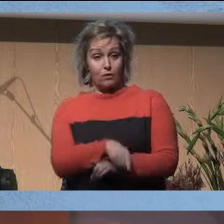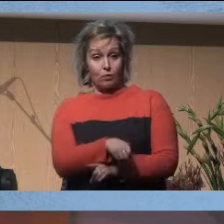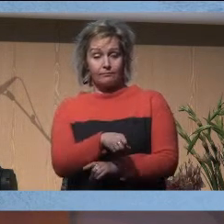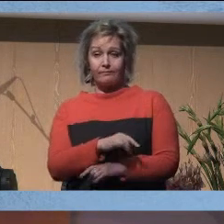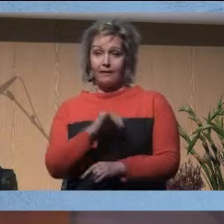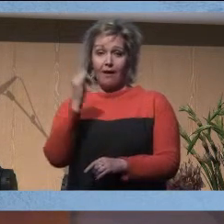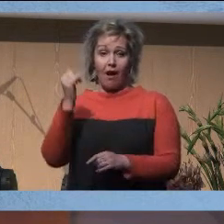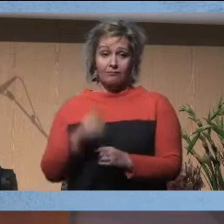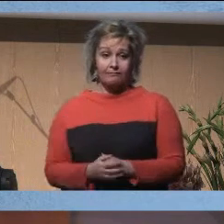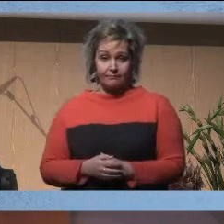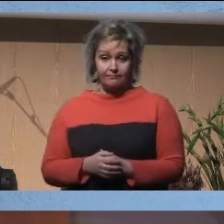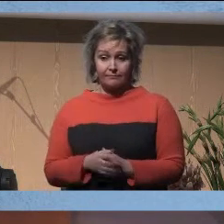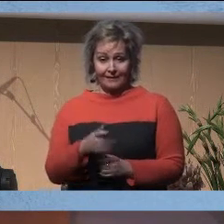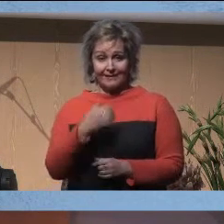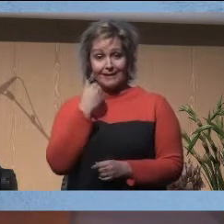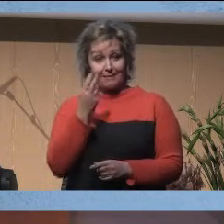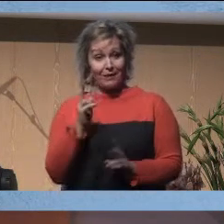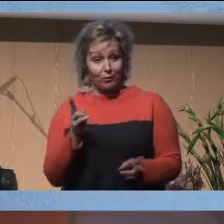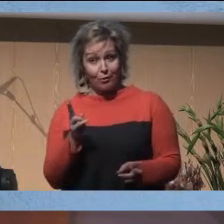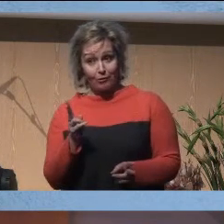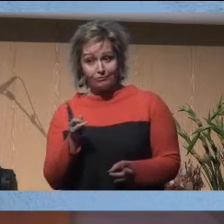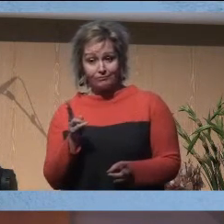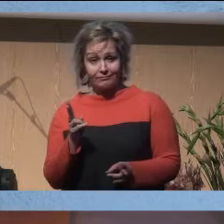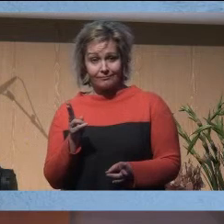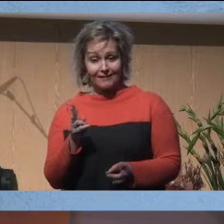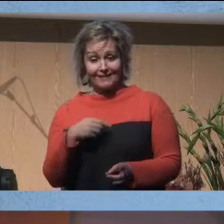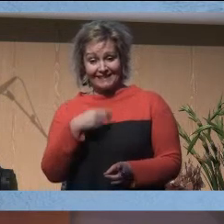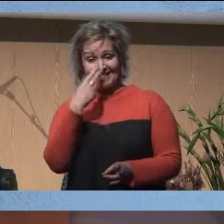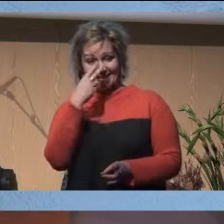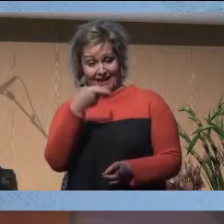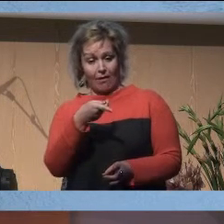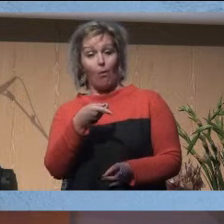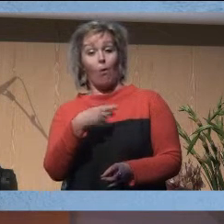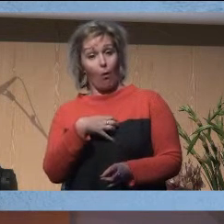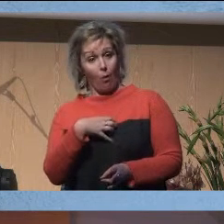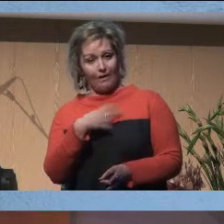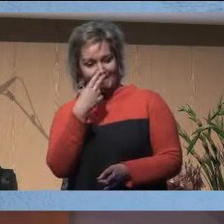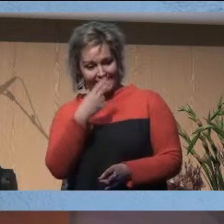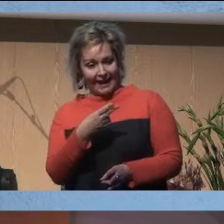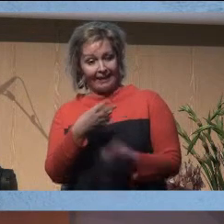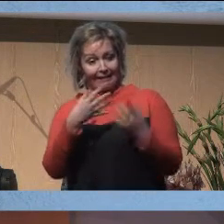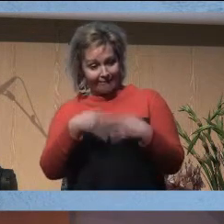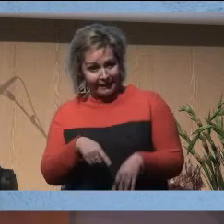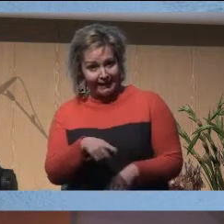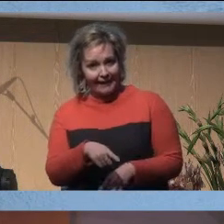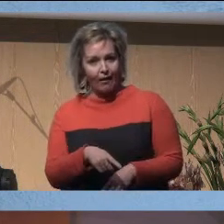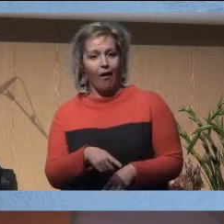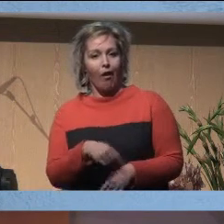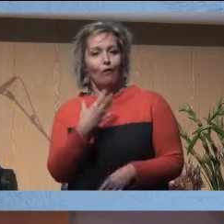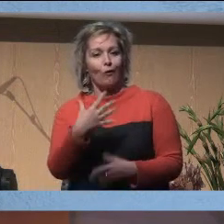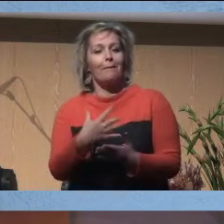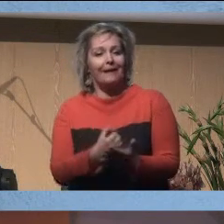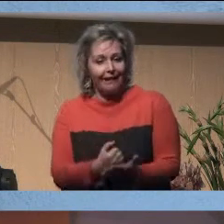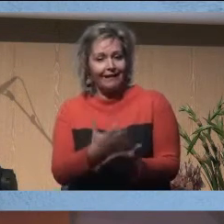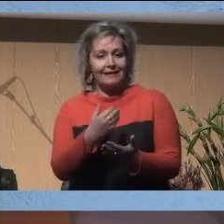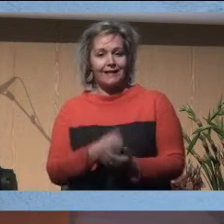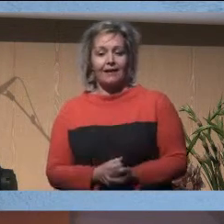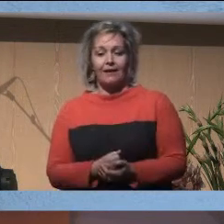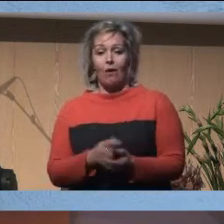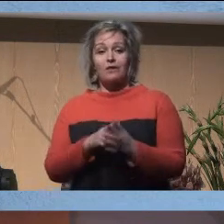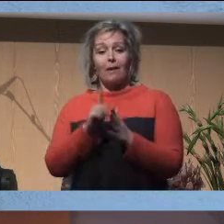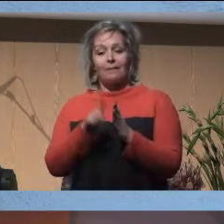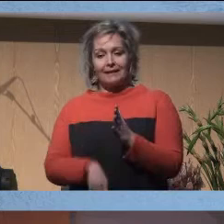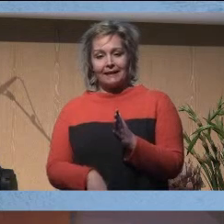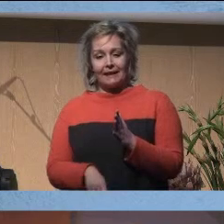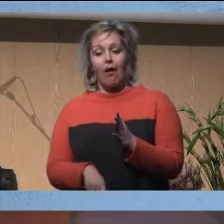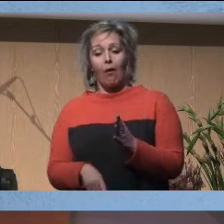ja, de blir jo også. De ser det. Oi, se, det virker jo. Du får en bekreftelse. Og samtidig